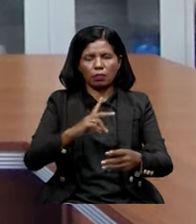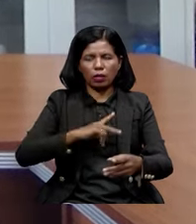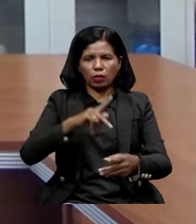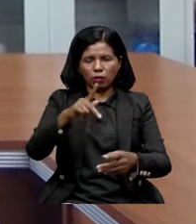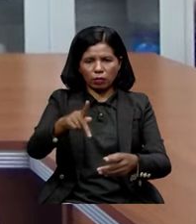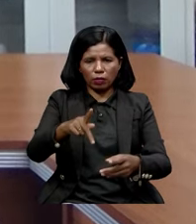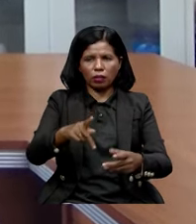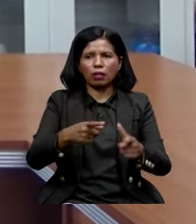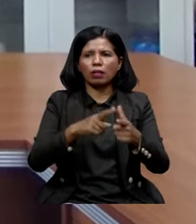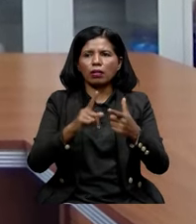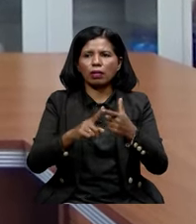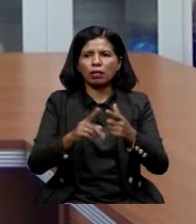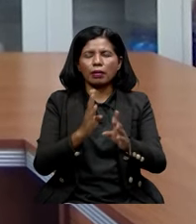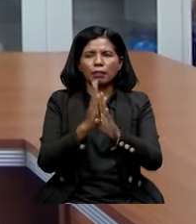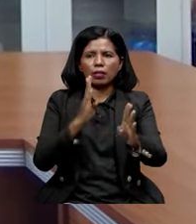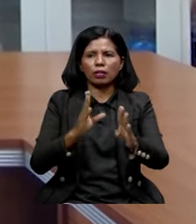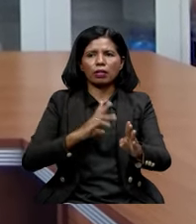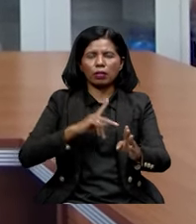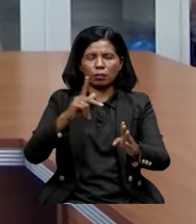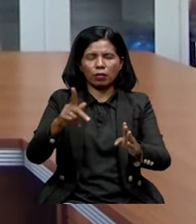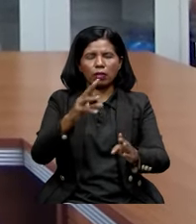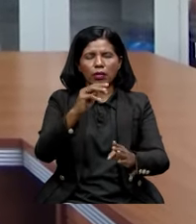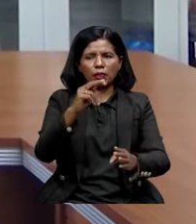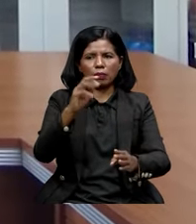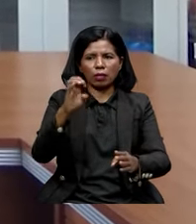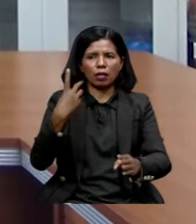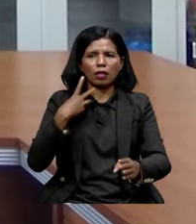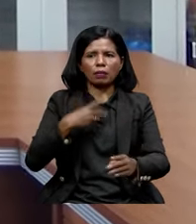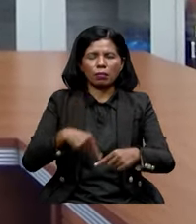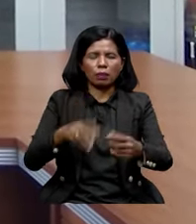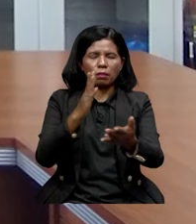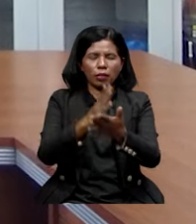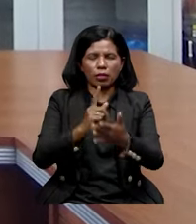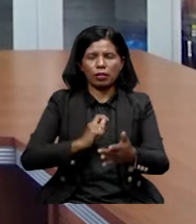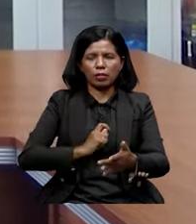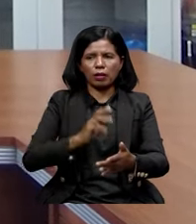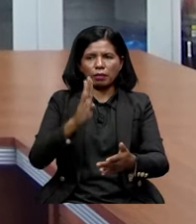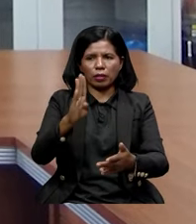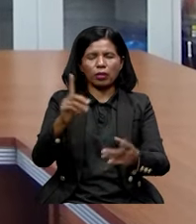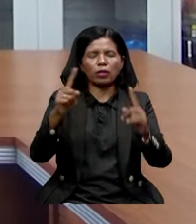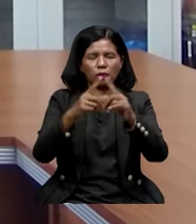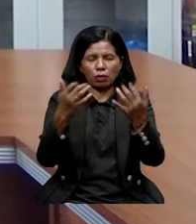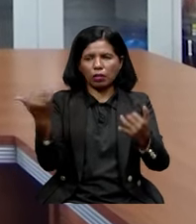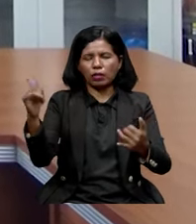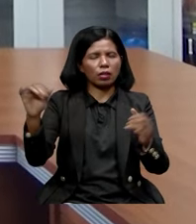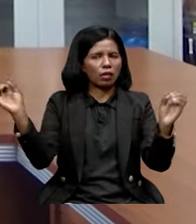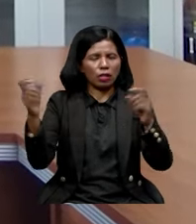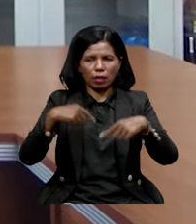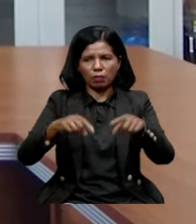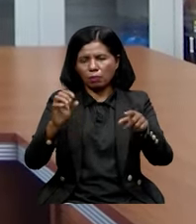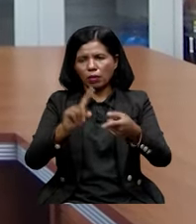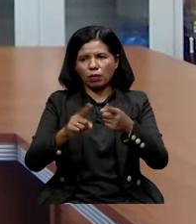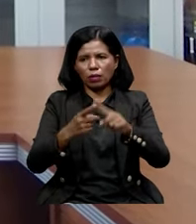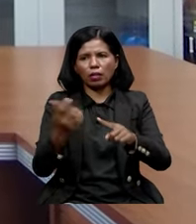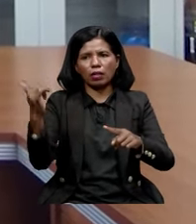atlo y los palos no para el negocio extranjero, a mi grupo para de Taipei. Esto agora se cerca baba, a mi cek a mi colega se de Taipei